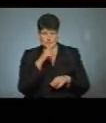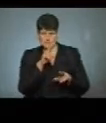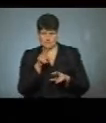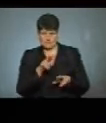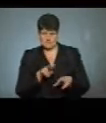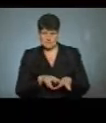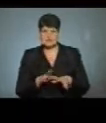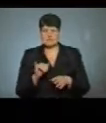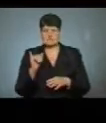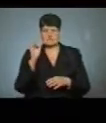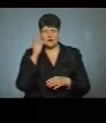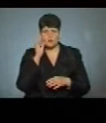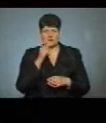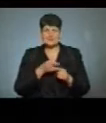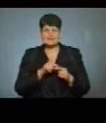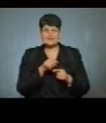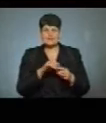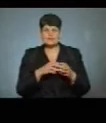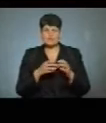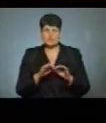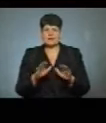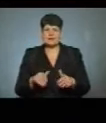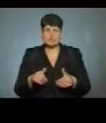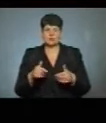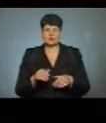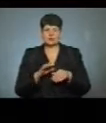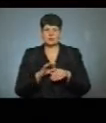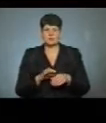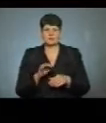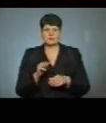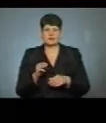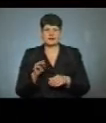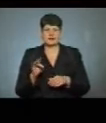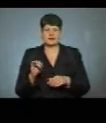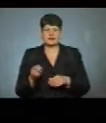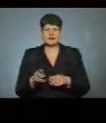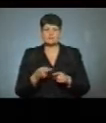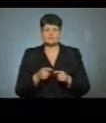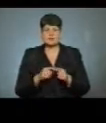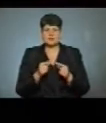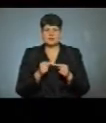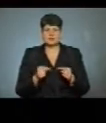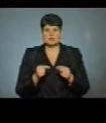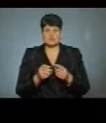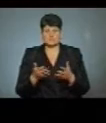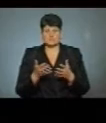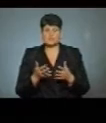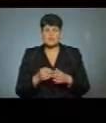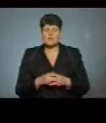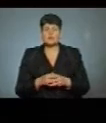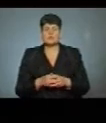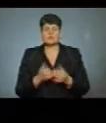і, враховуючи ці результати, рекомендує проведення ПЛР. Є чіткі критерії визначення. Протягом сьогоднішнього